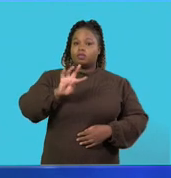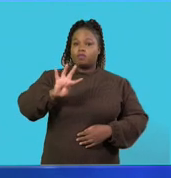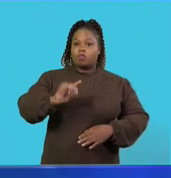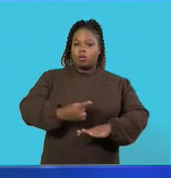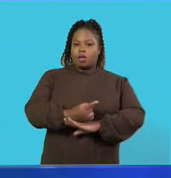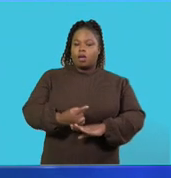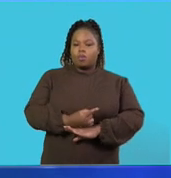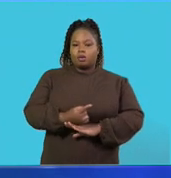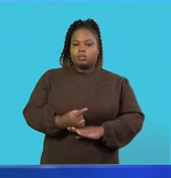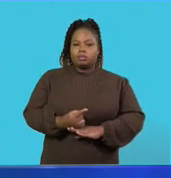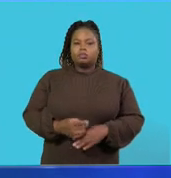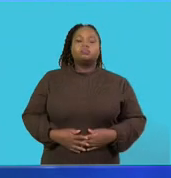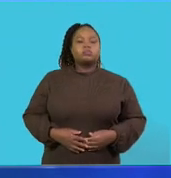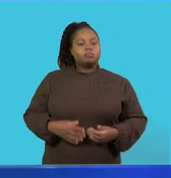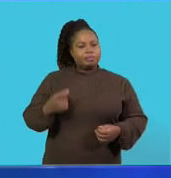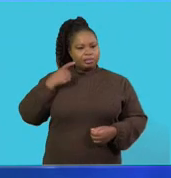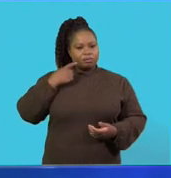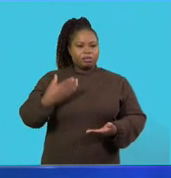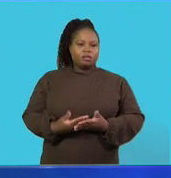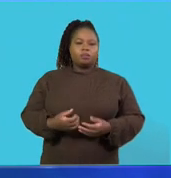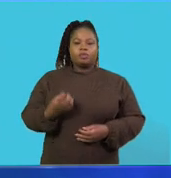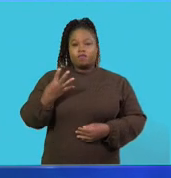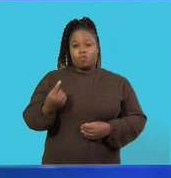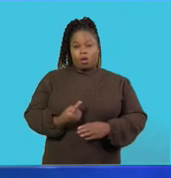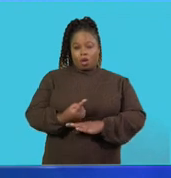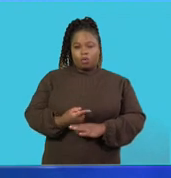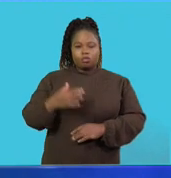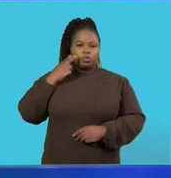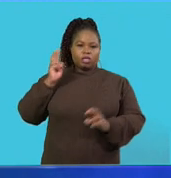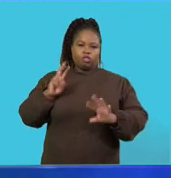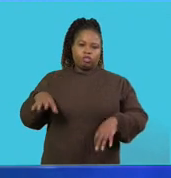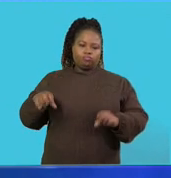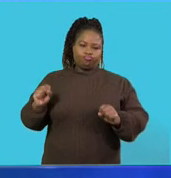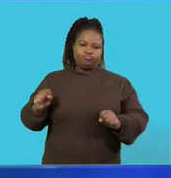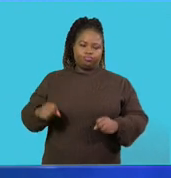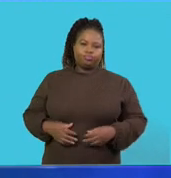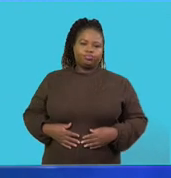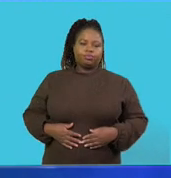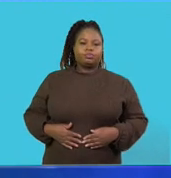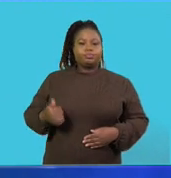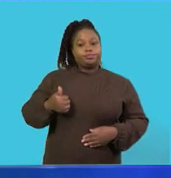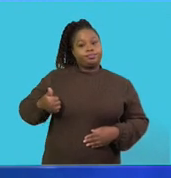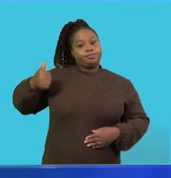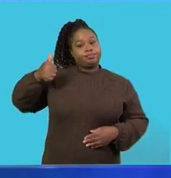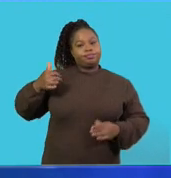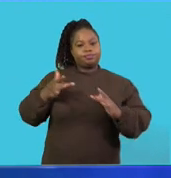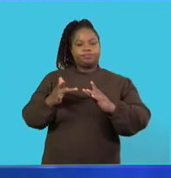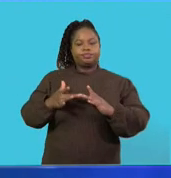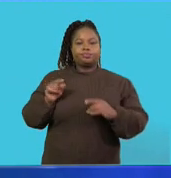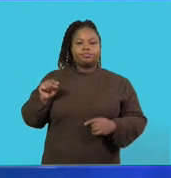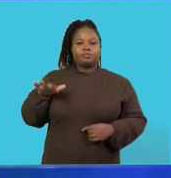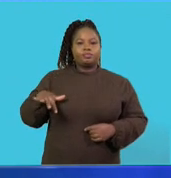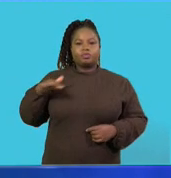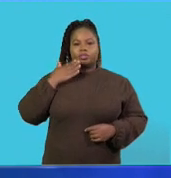angama-24 komuntu ngamunye kanye namahora ke amane okunqamuka kogesi endaweni. Ongumphathi ke wezokuxhumana nabezi kulezi